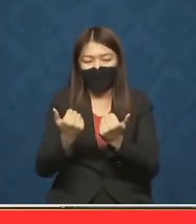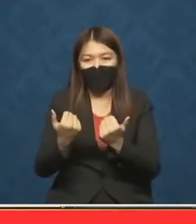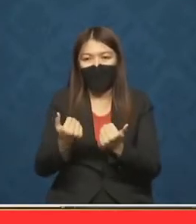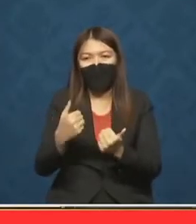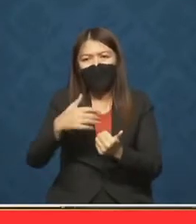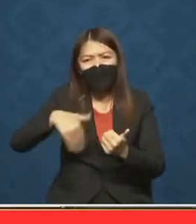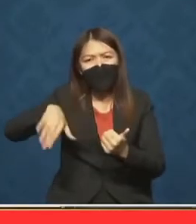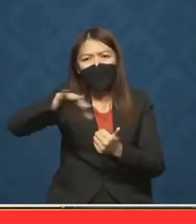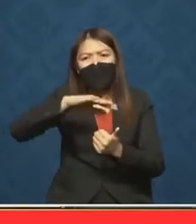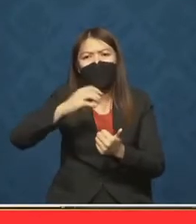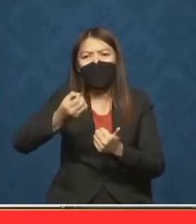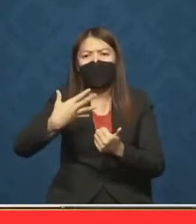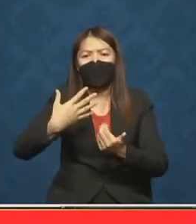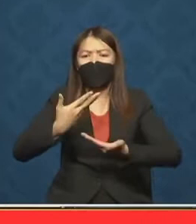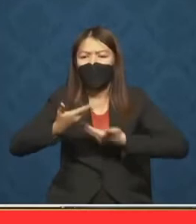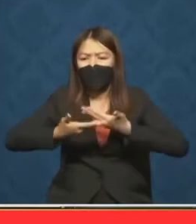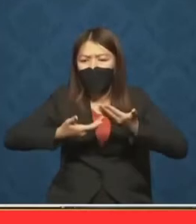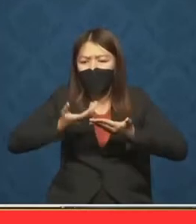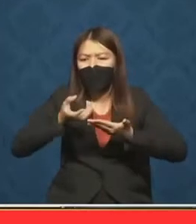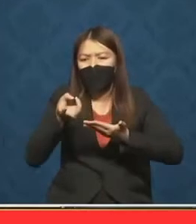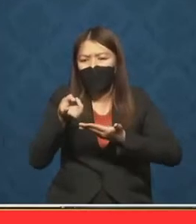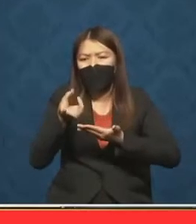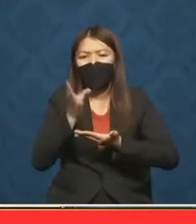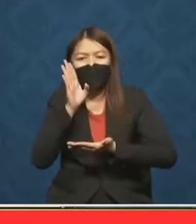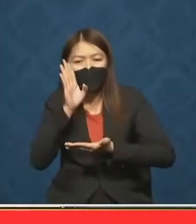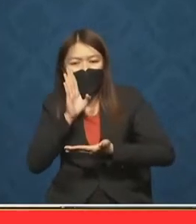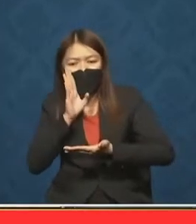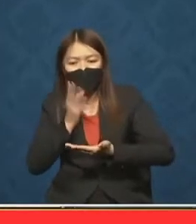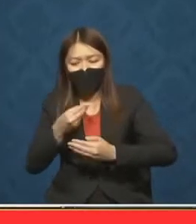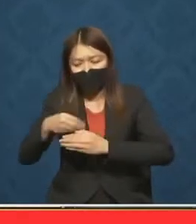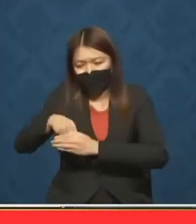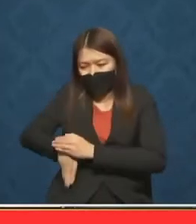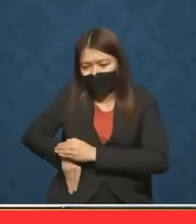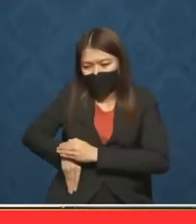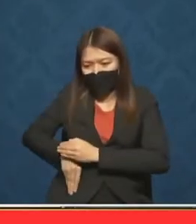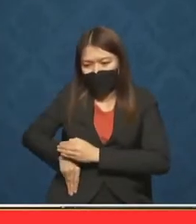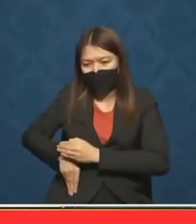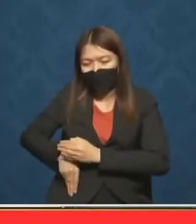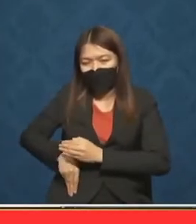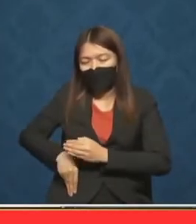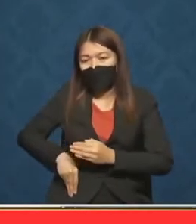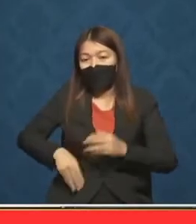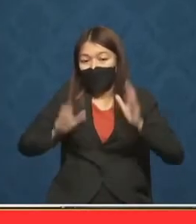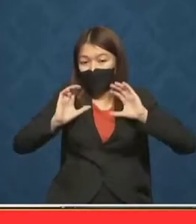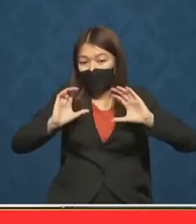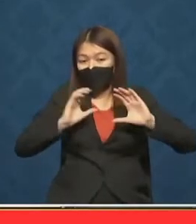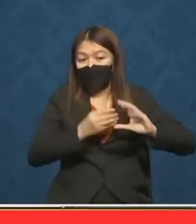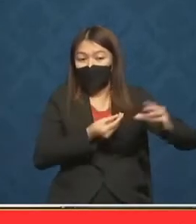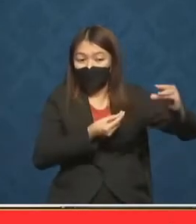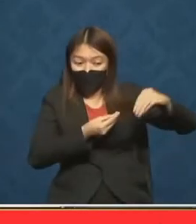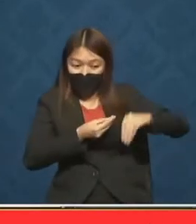ิปดค